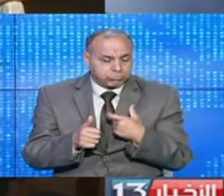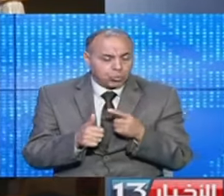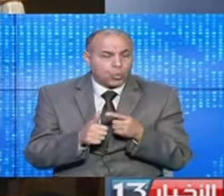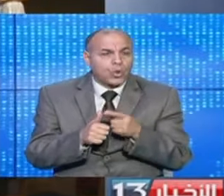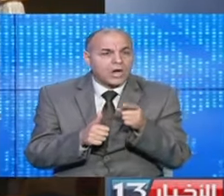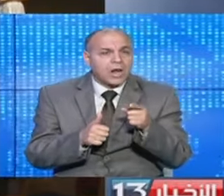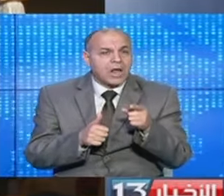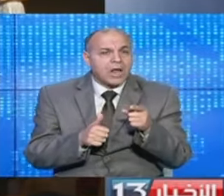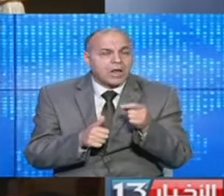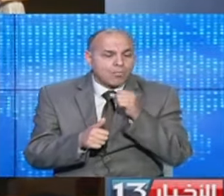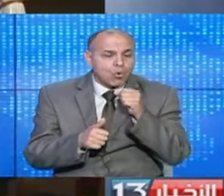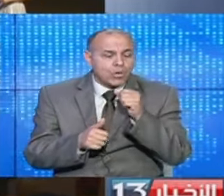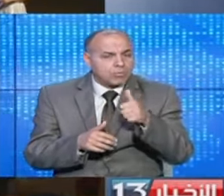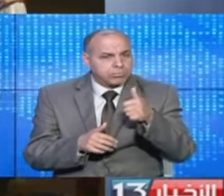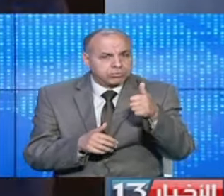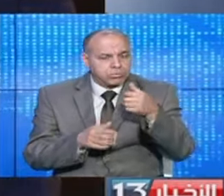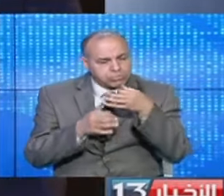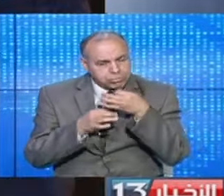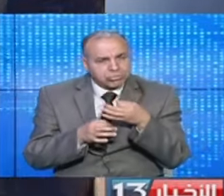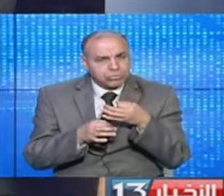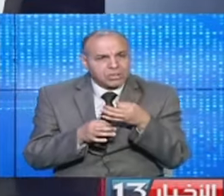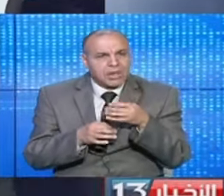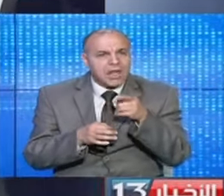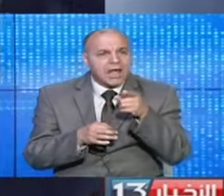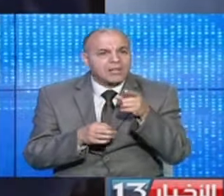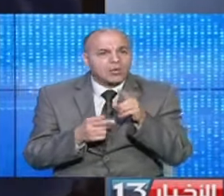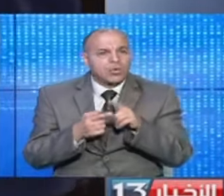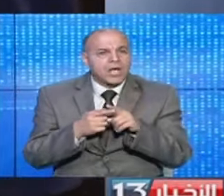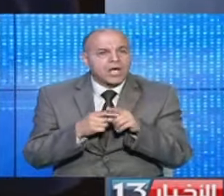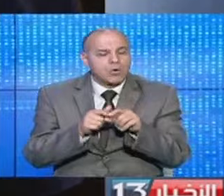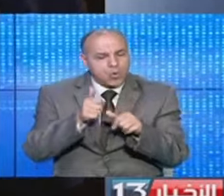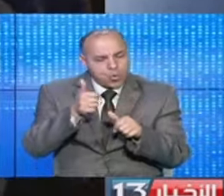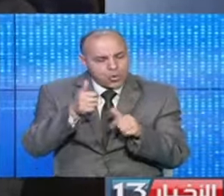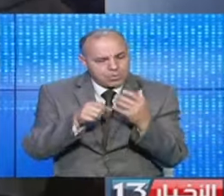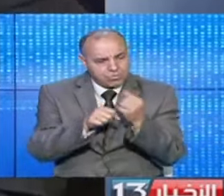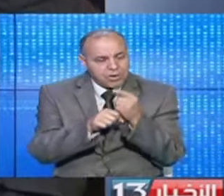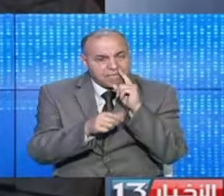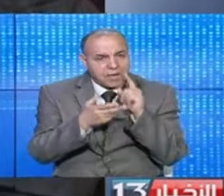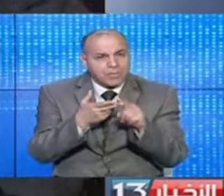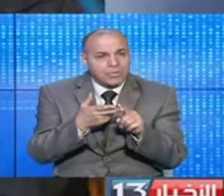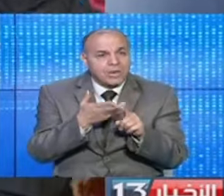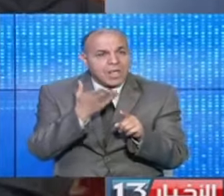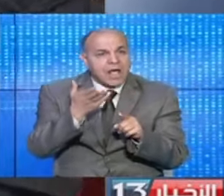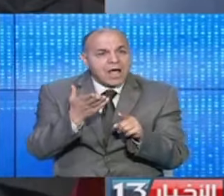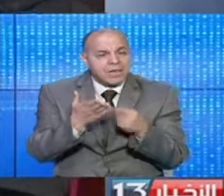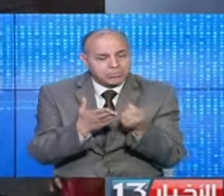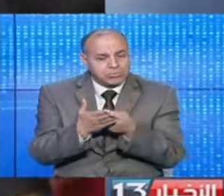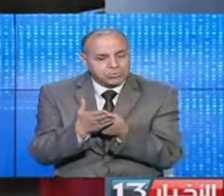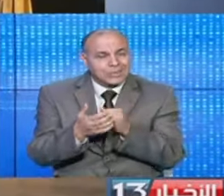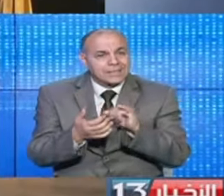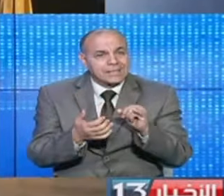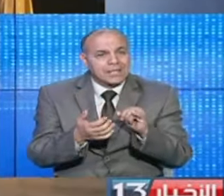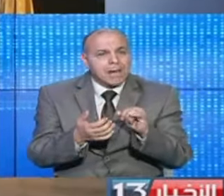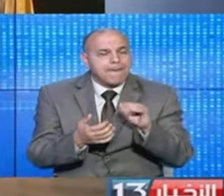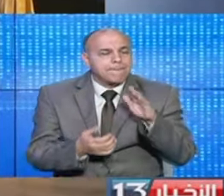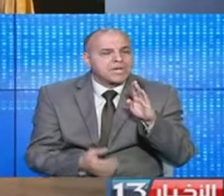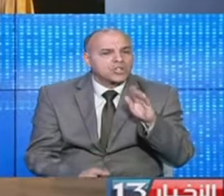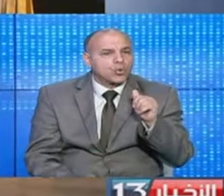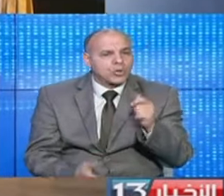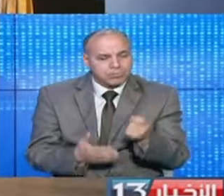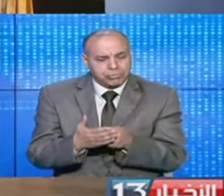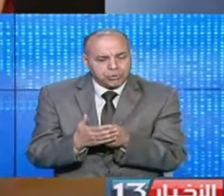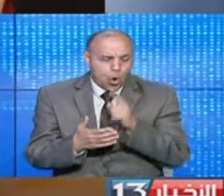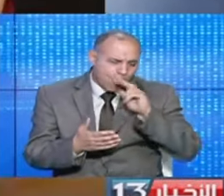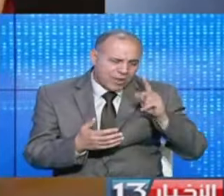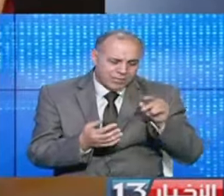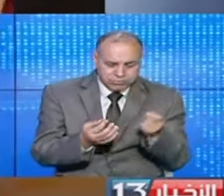منورس مادح للأغنية الملتزمة، فازت أغنية السلام الجديد بجائزة هذه الدورة، أغنية كتب كلماتها البشير بن حامد ولحنها